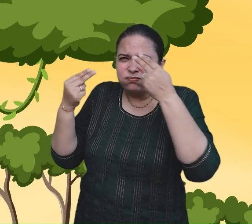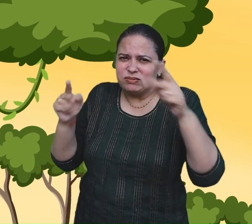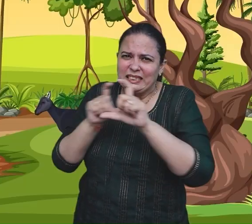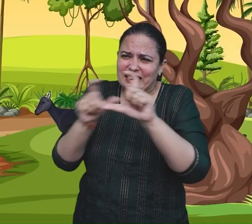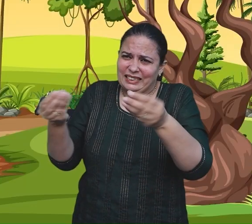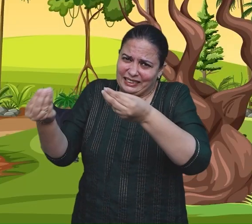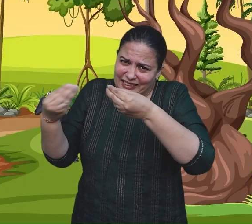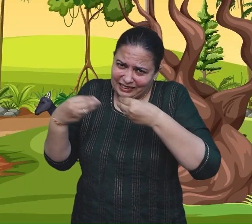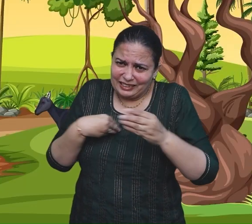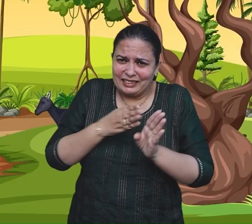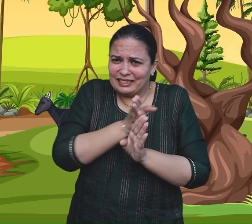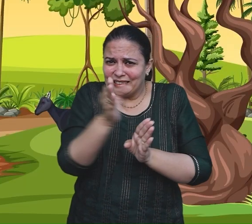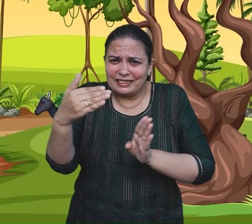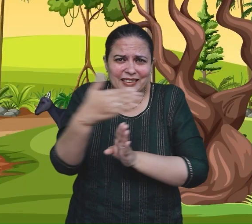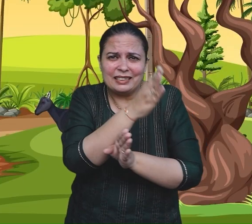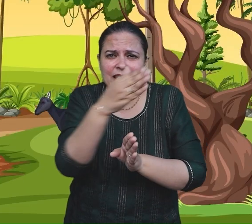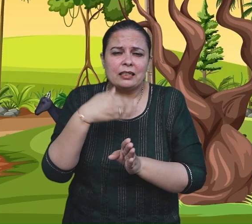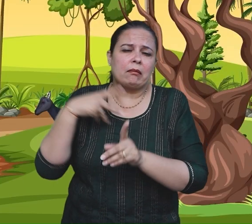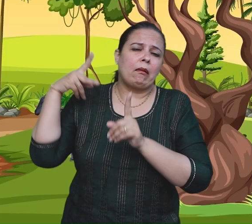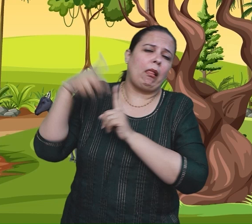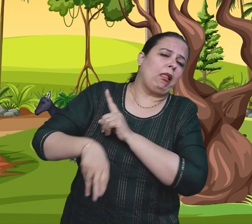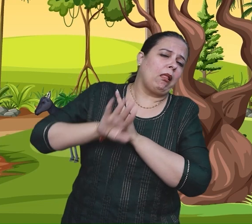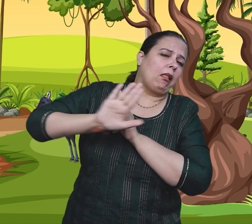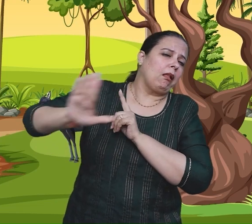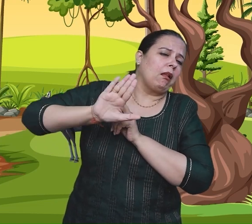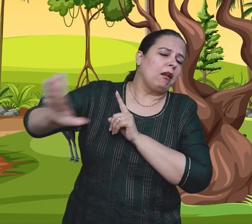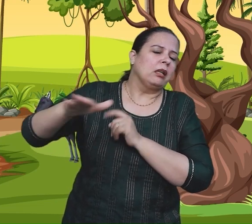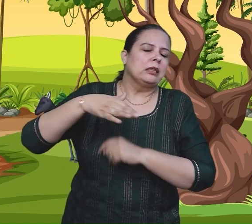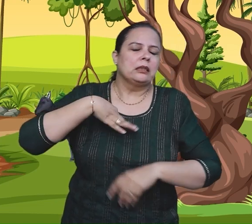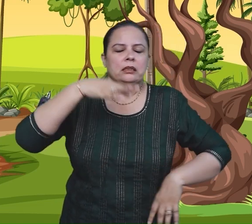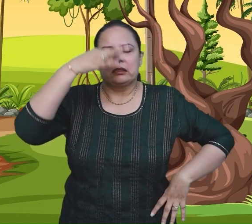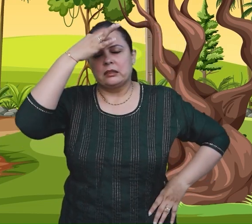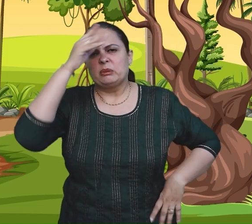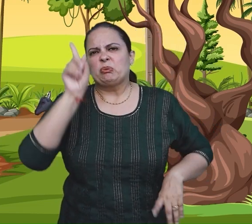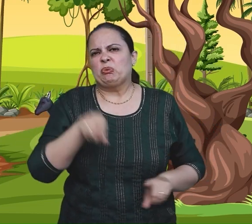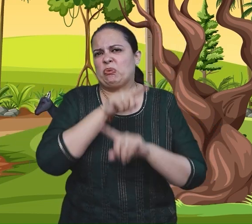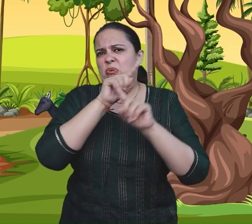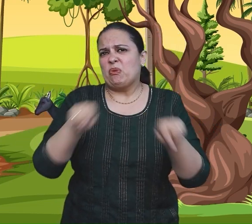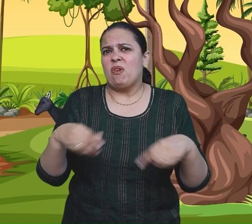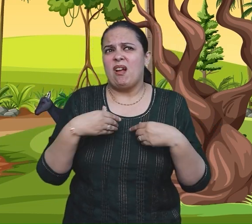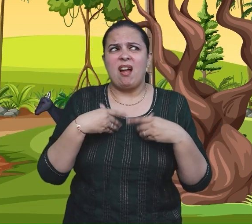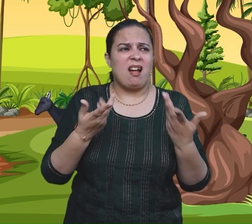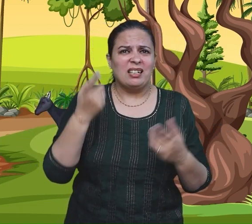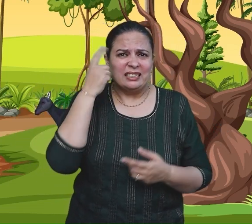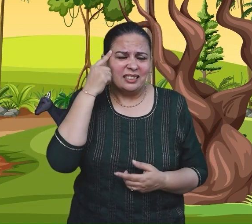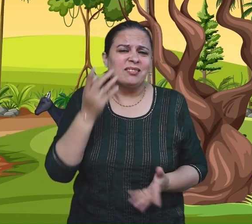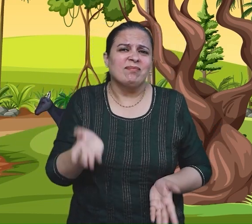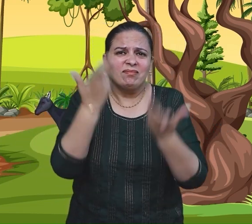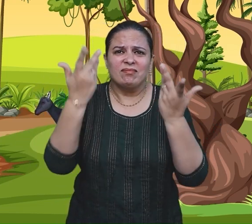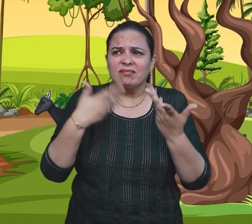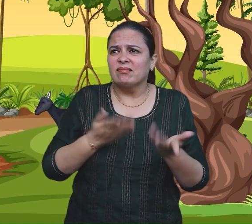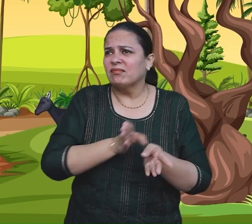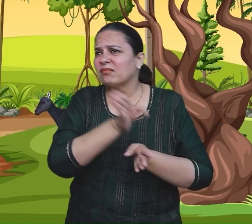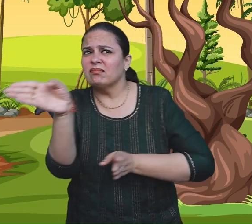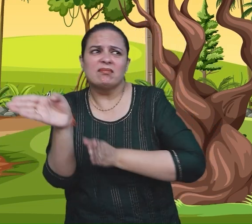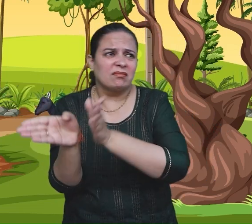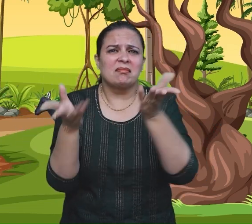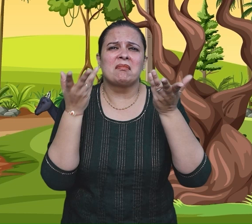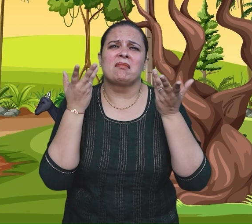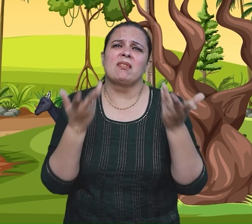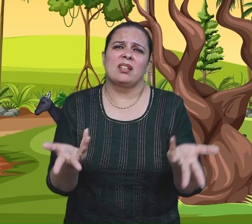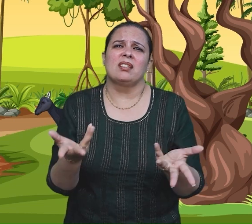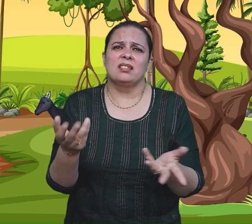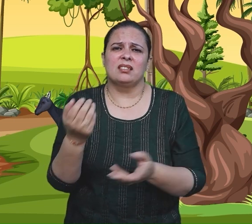रास्ता। अब सोच तुझे किधर जाना था, इधर या उधर, आखिर किधर जाना